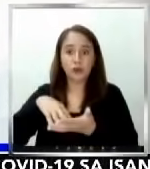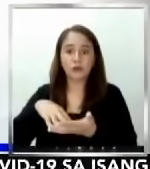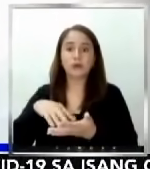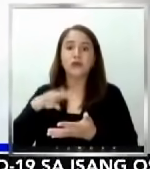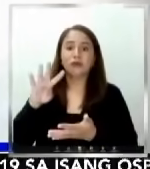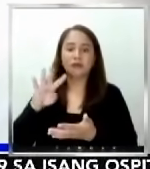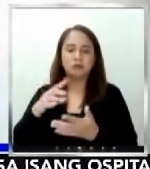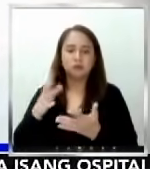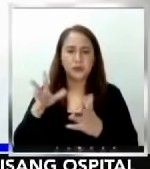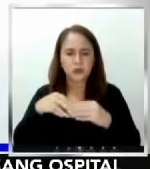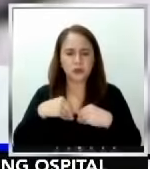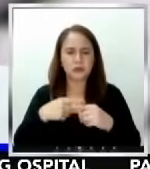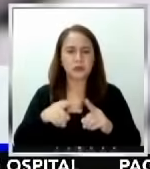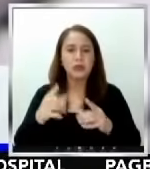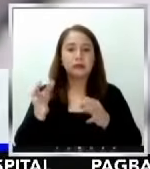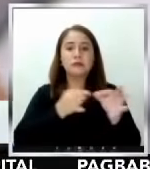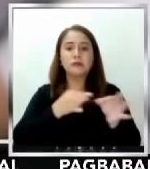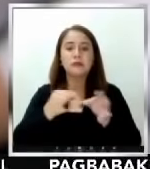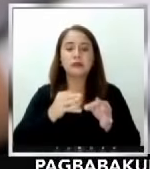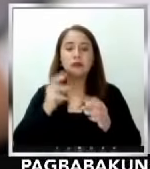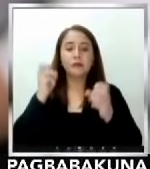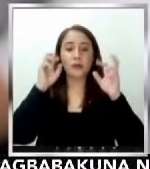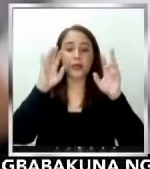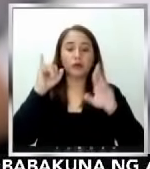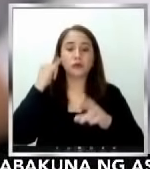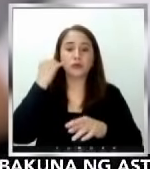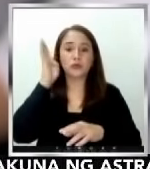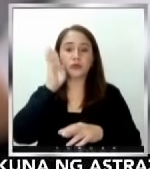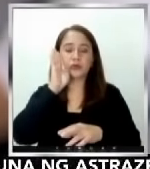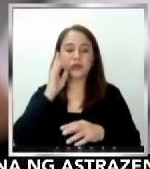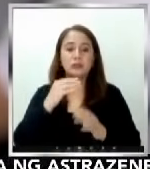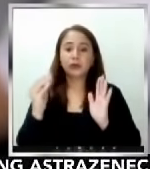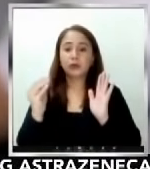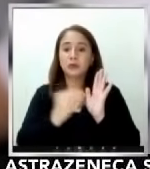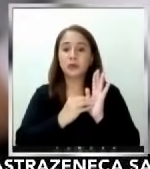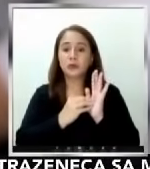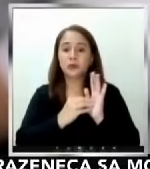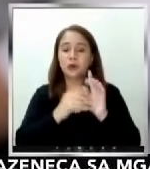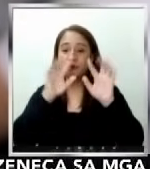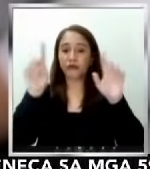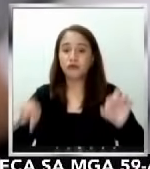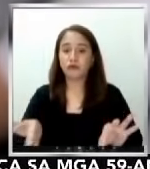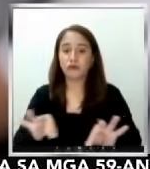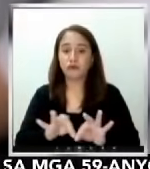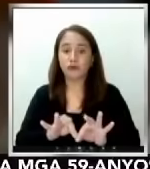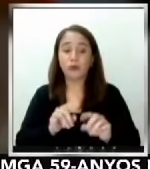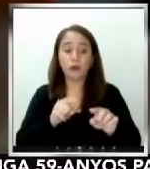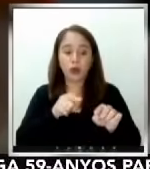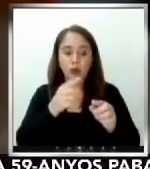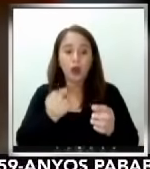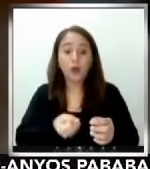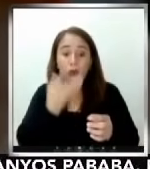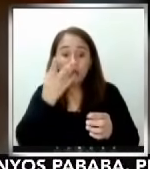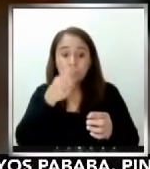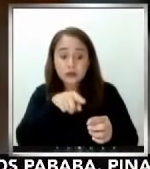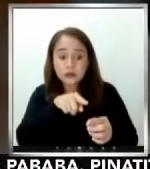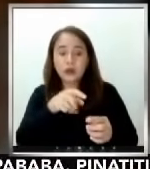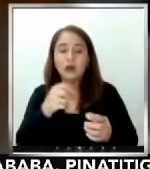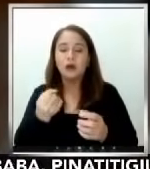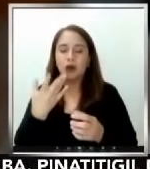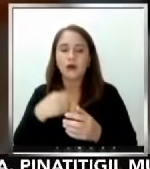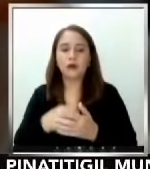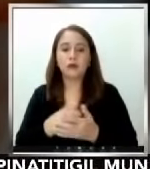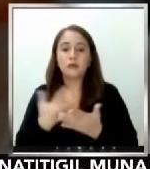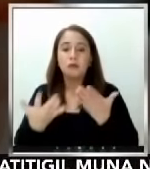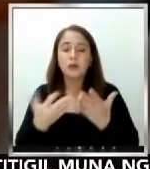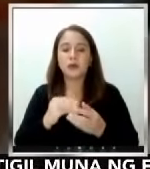ni Mayor Joy Belmonte. Yung nakasulat sa SAP form, yun yung batayan kung magkano. Maaring number one,